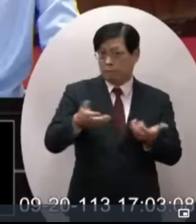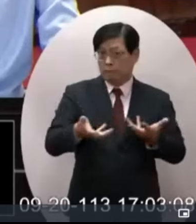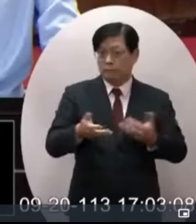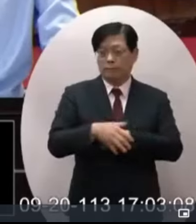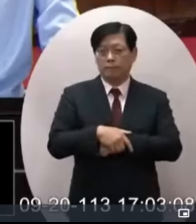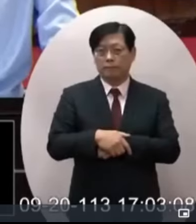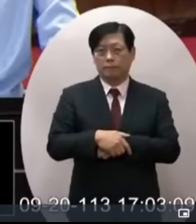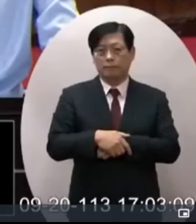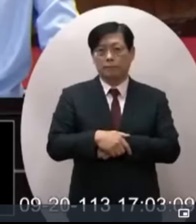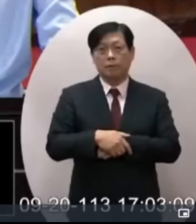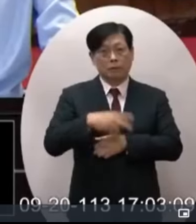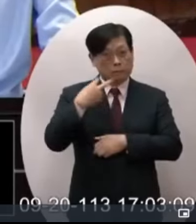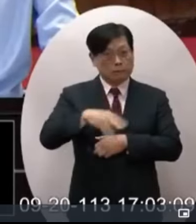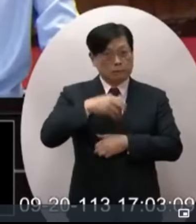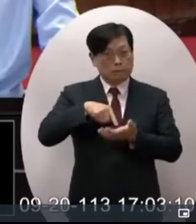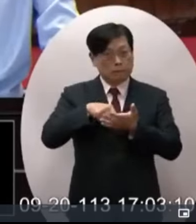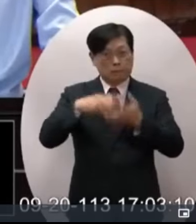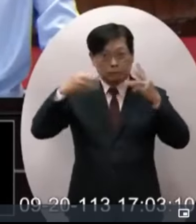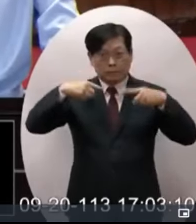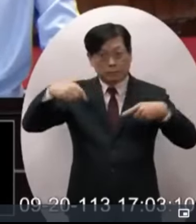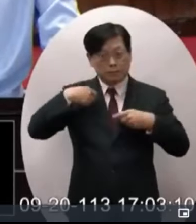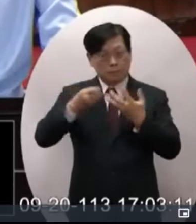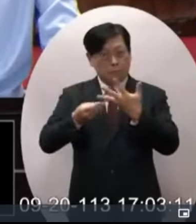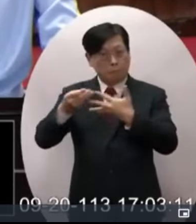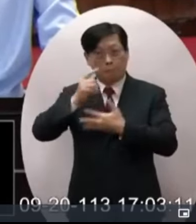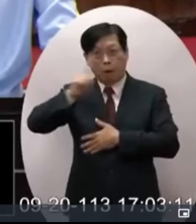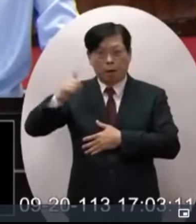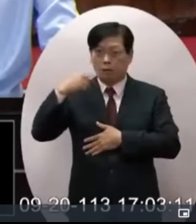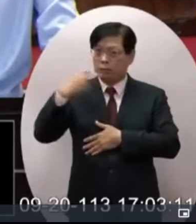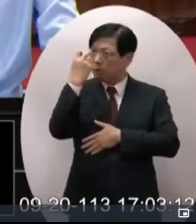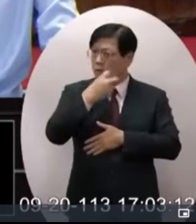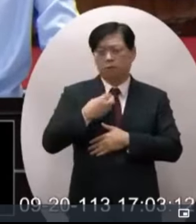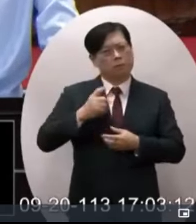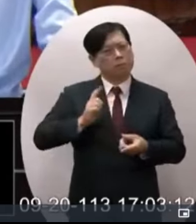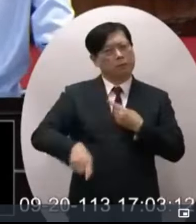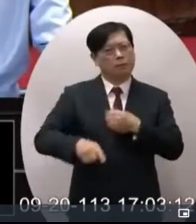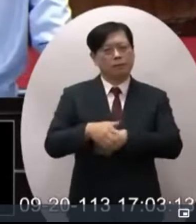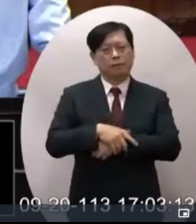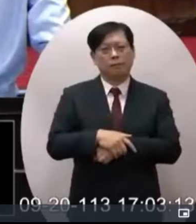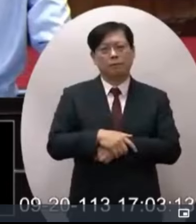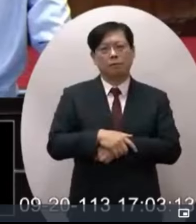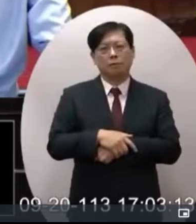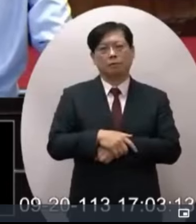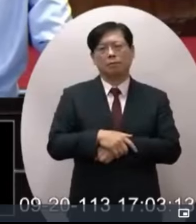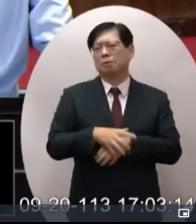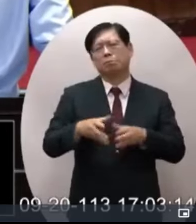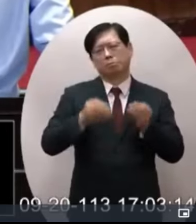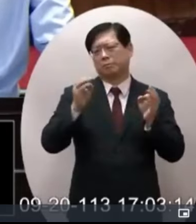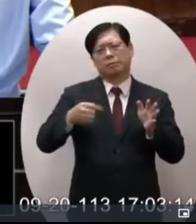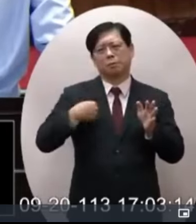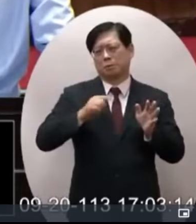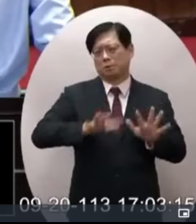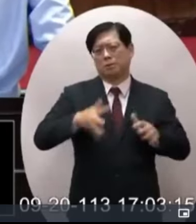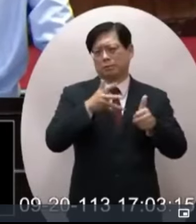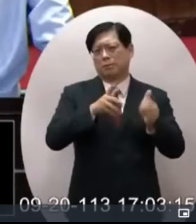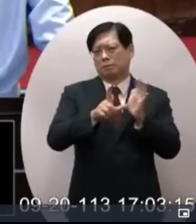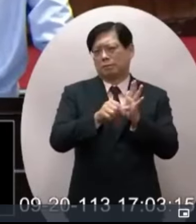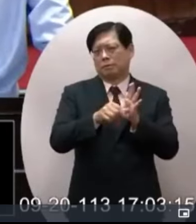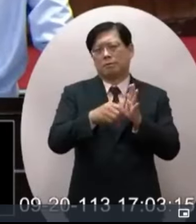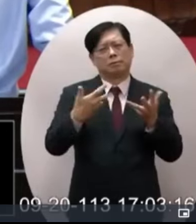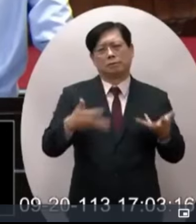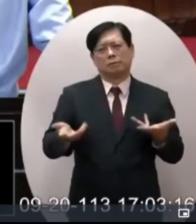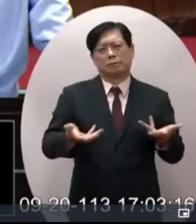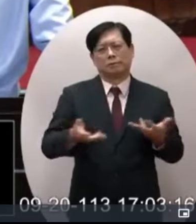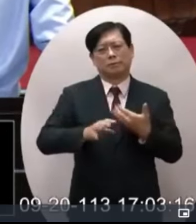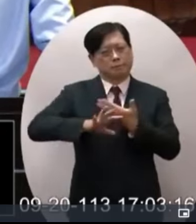警还要提起非常上诉，还要再审，那这种道理。好，我不要浪费我这个今天质询要很多